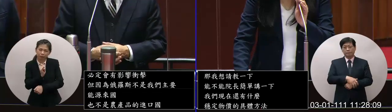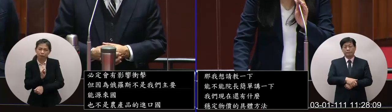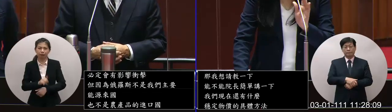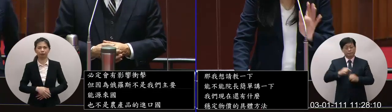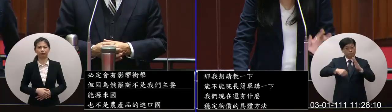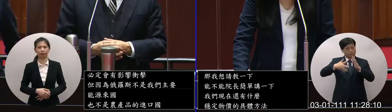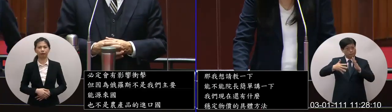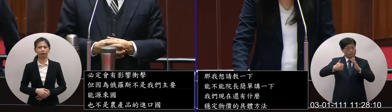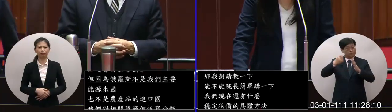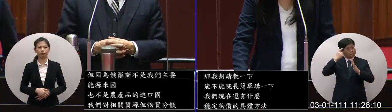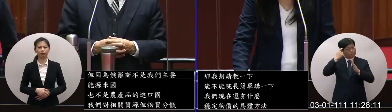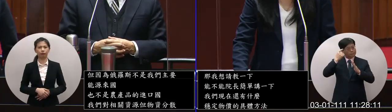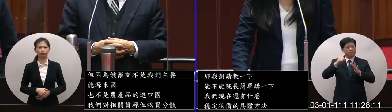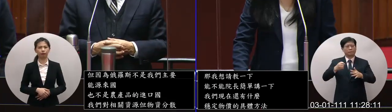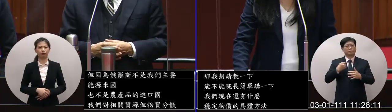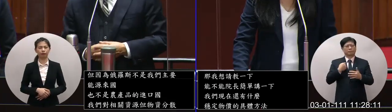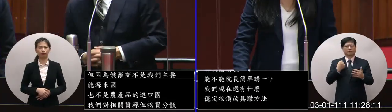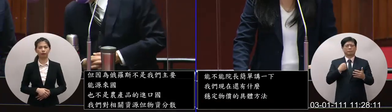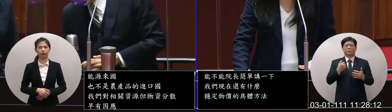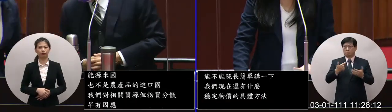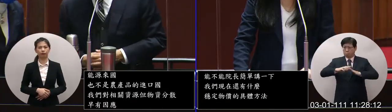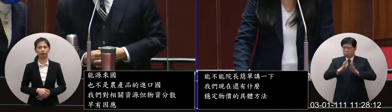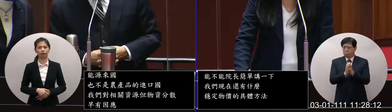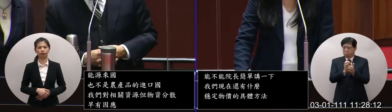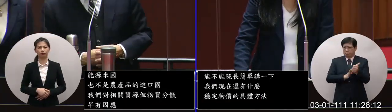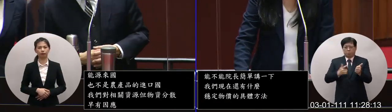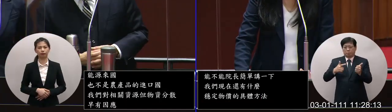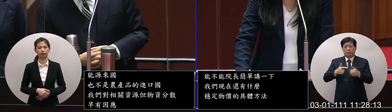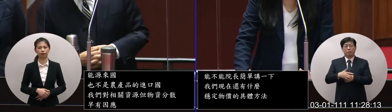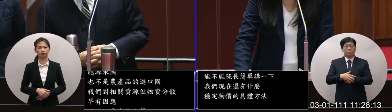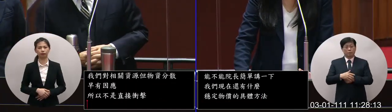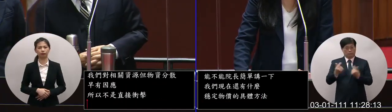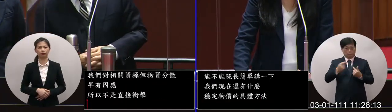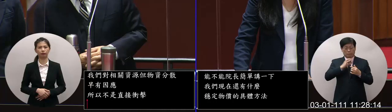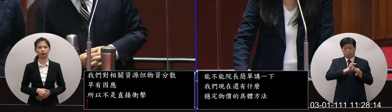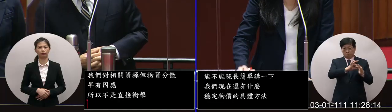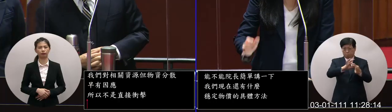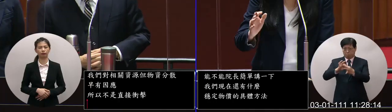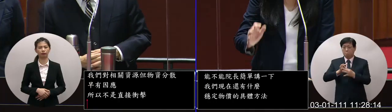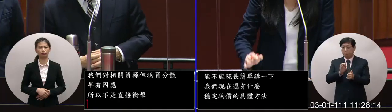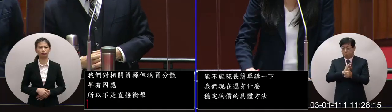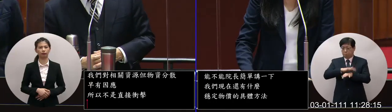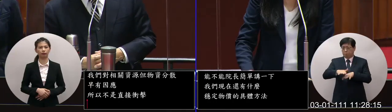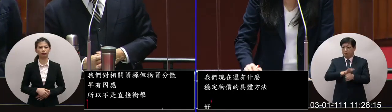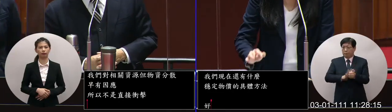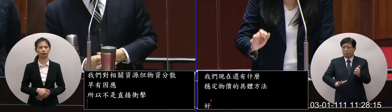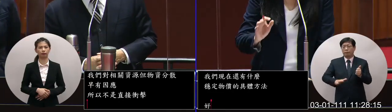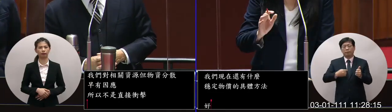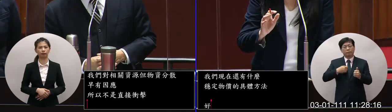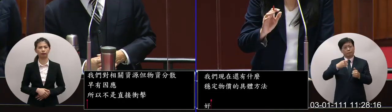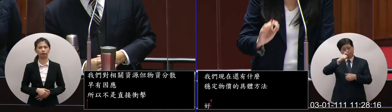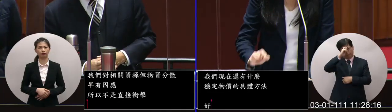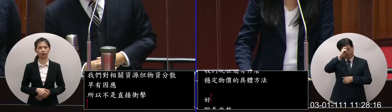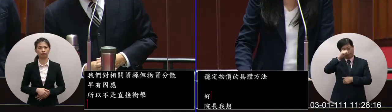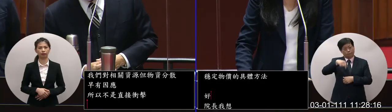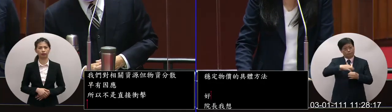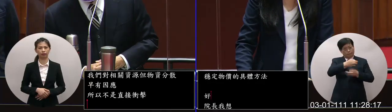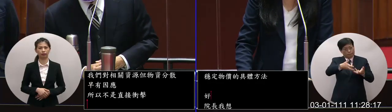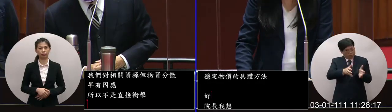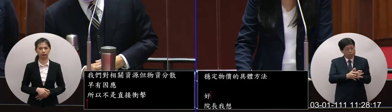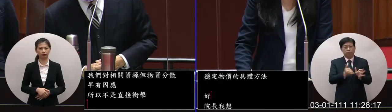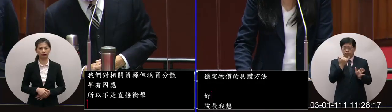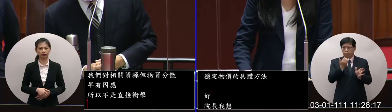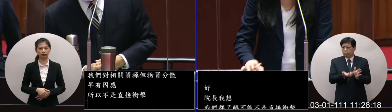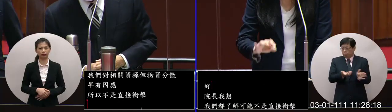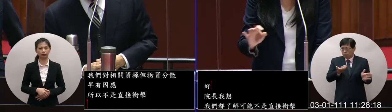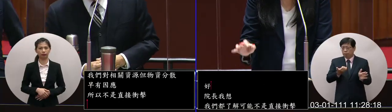院长，我想哦，我们都了解，可能不是直接冲击，但是我对于哦，可能联动的影响哦，我们希望啊哦，这个经济部这个地方也